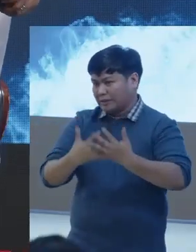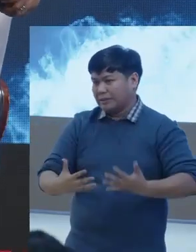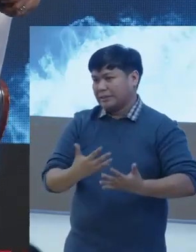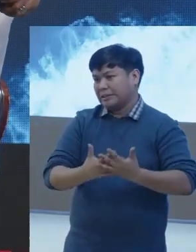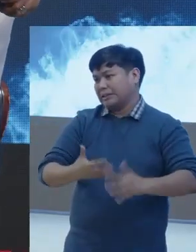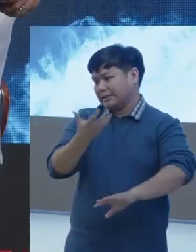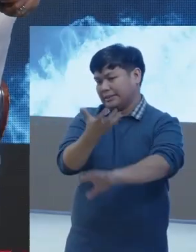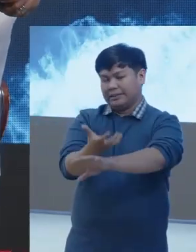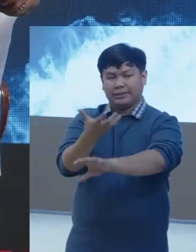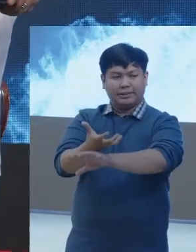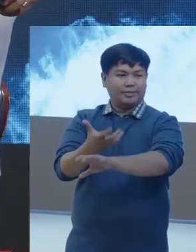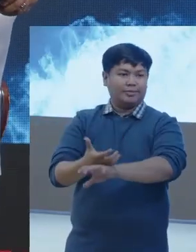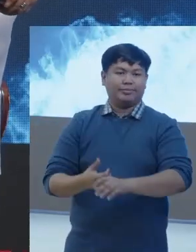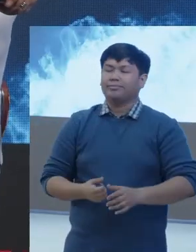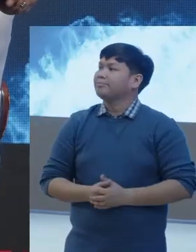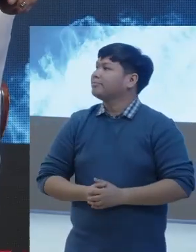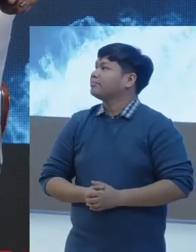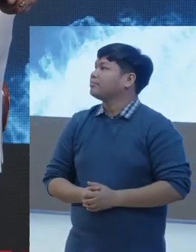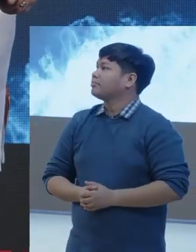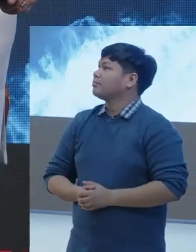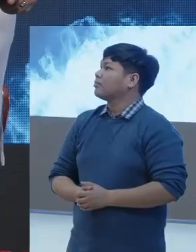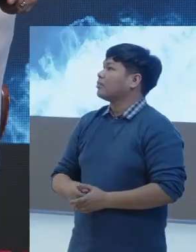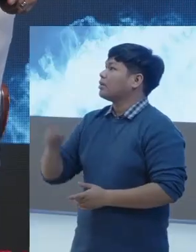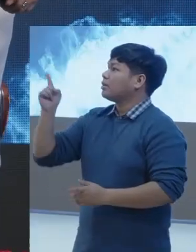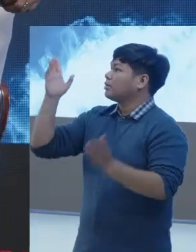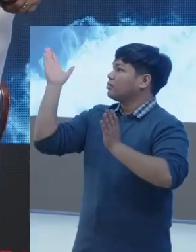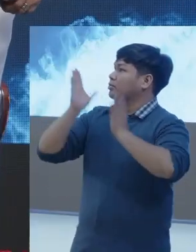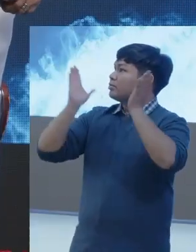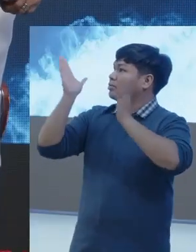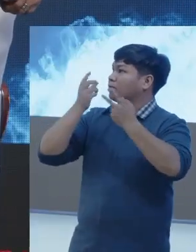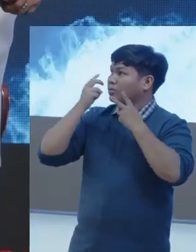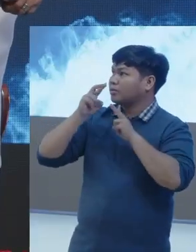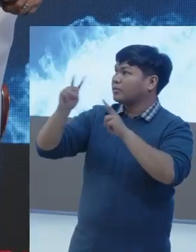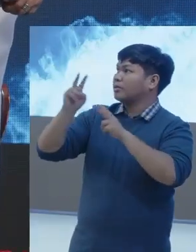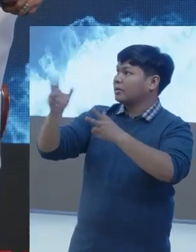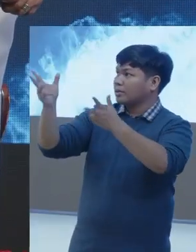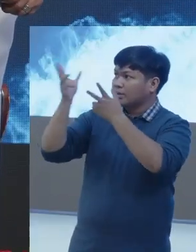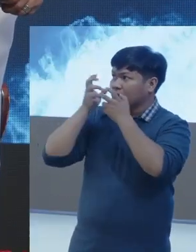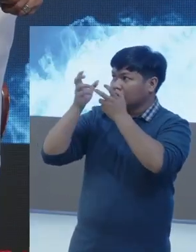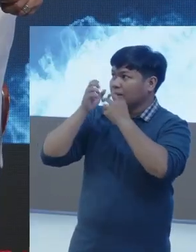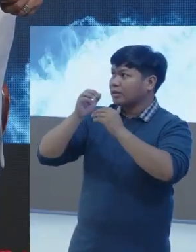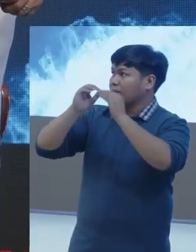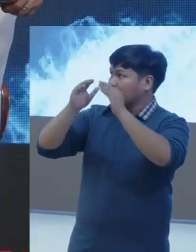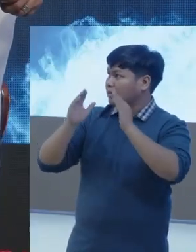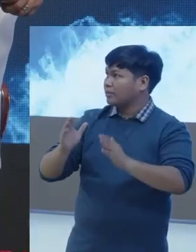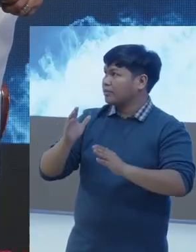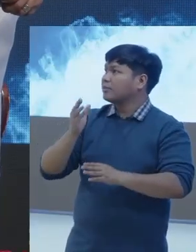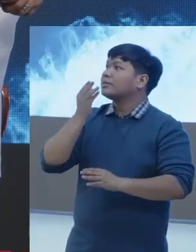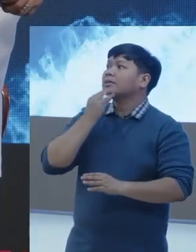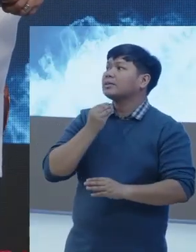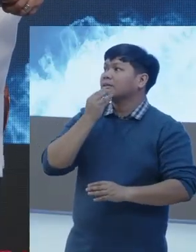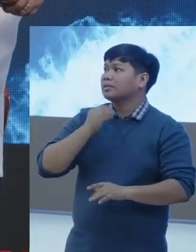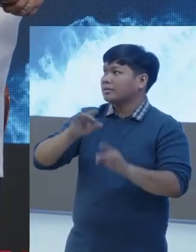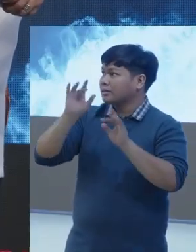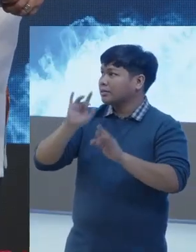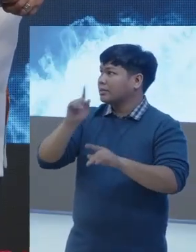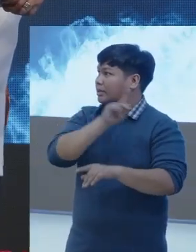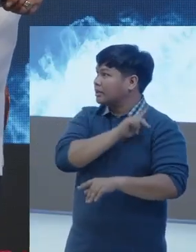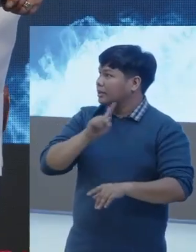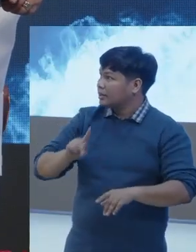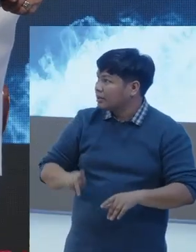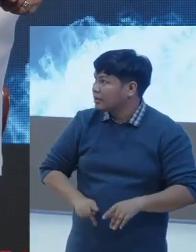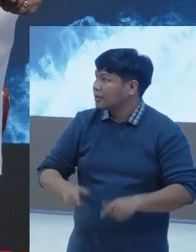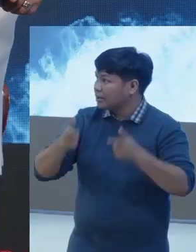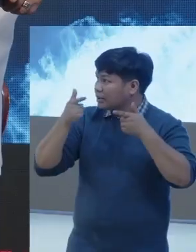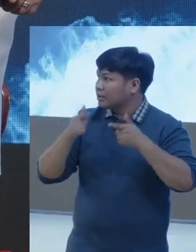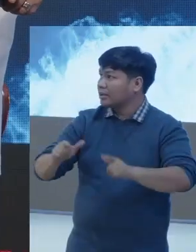verse 31. And his servant said to him, behold, now we have heard the kings of the house of Israel are merciful kings.